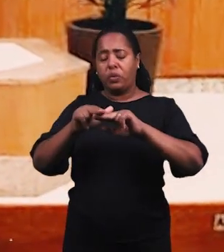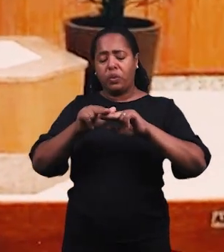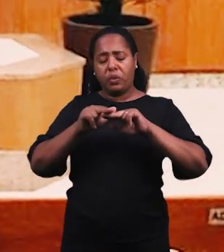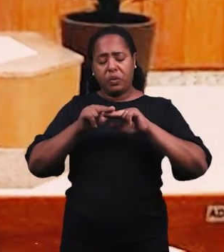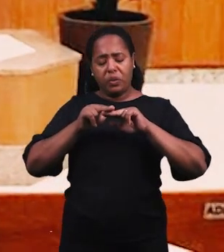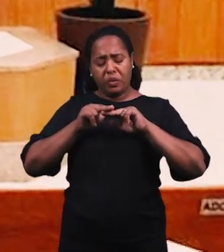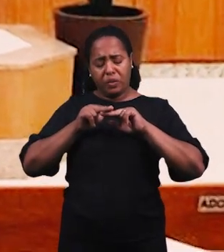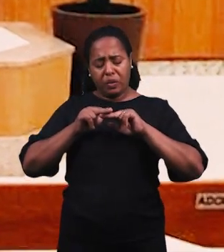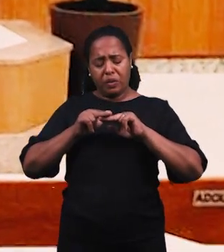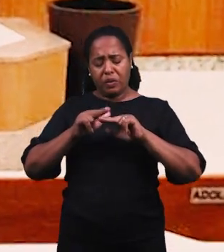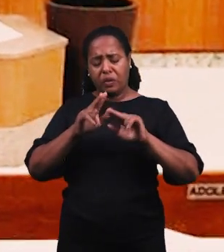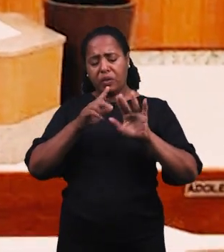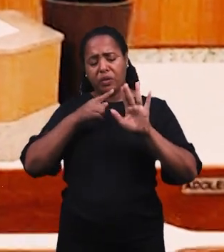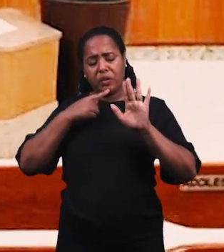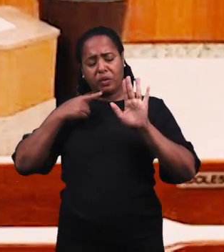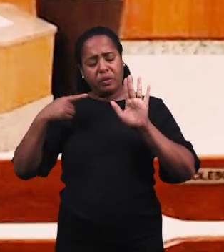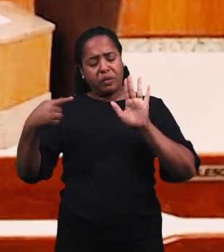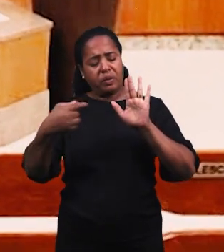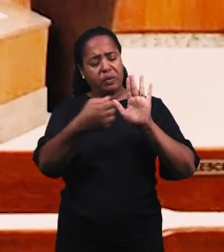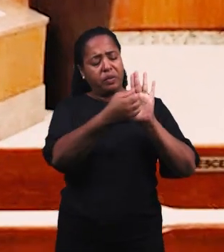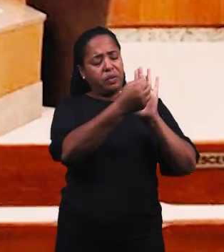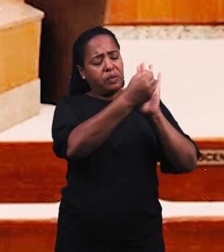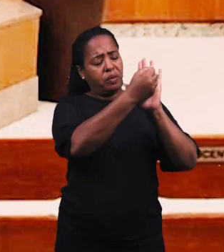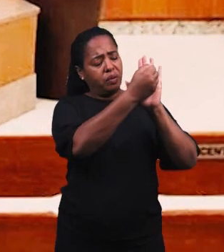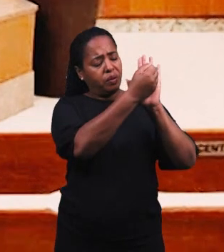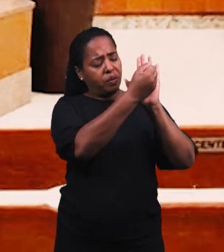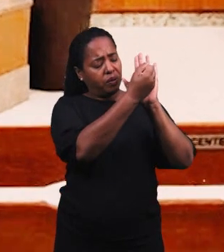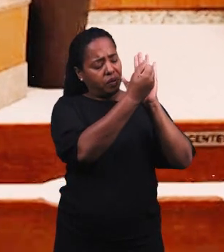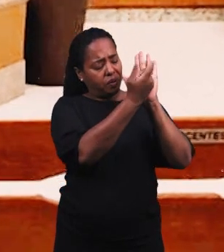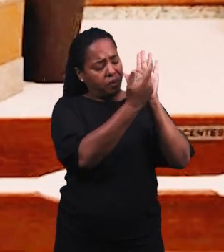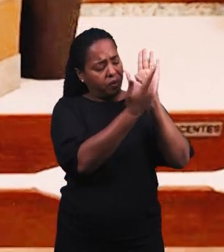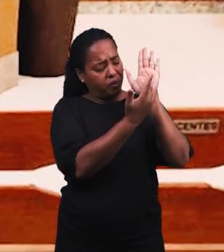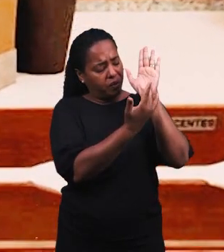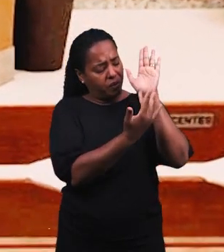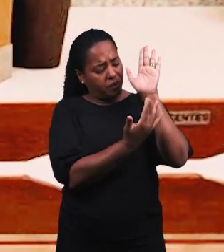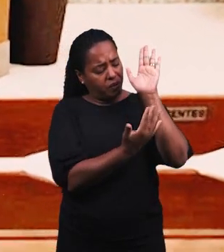Ибо Твоя искупляющая